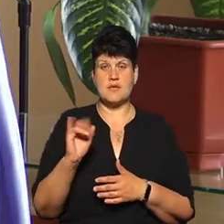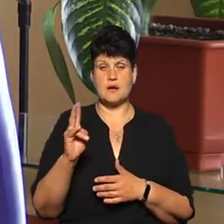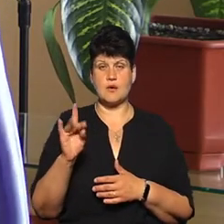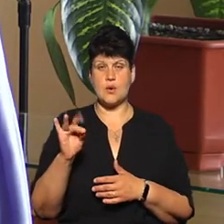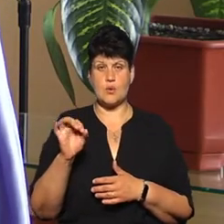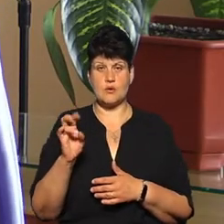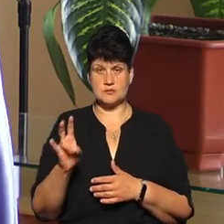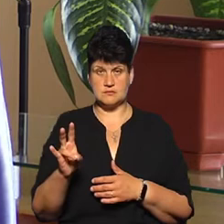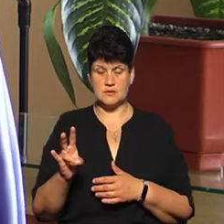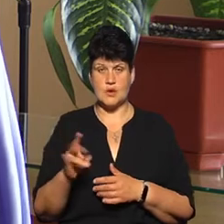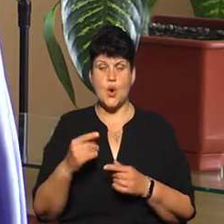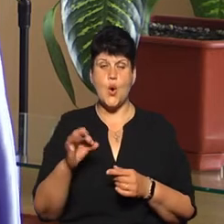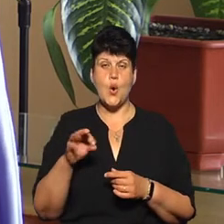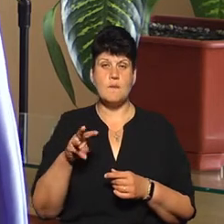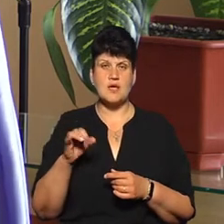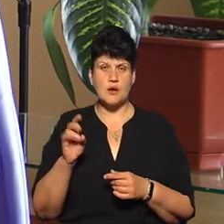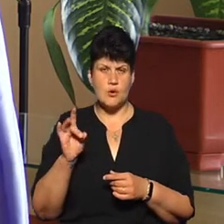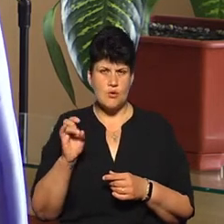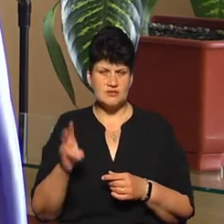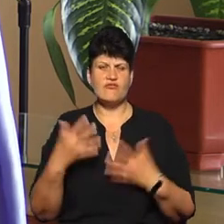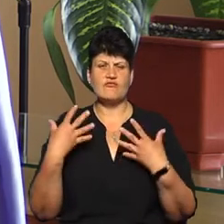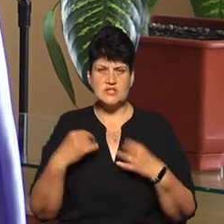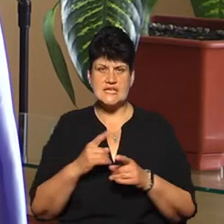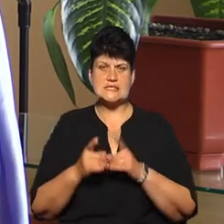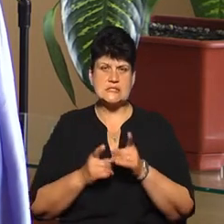вже змінений, він